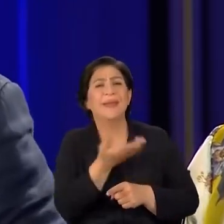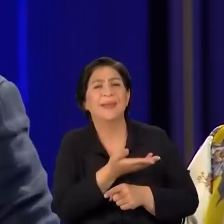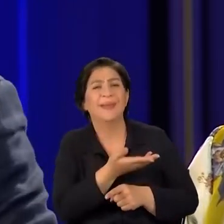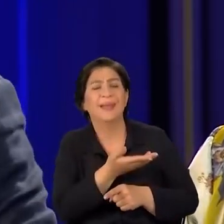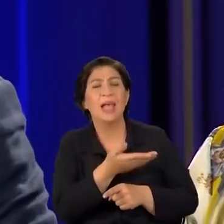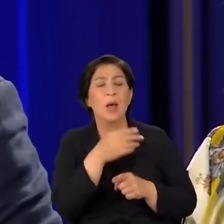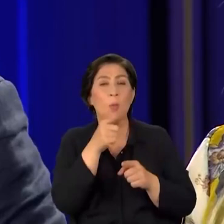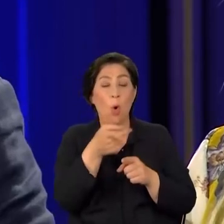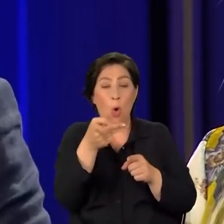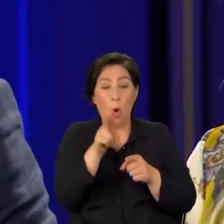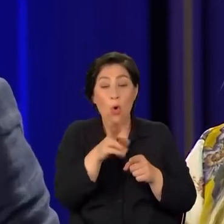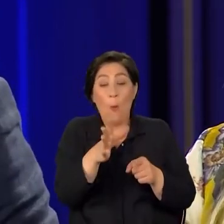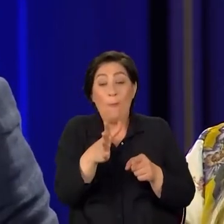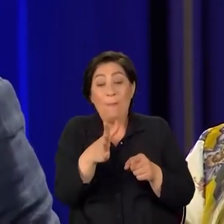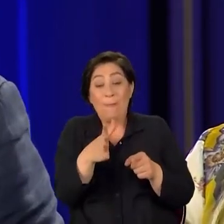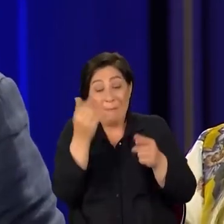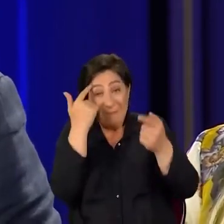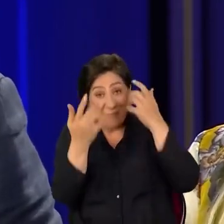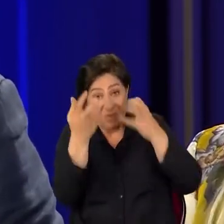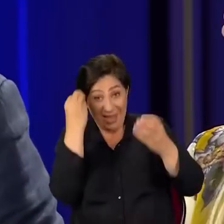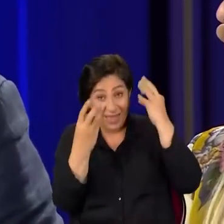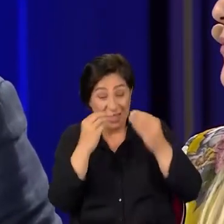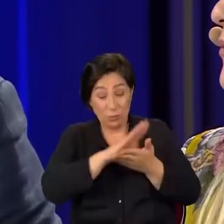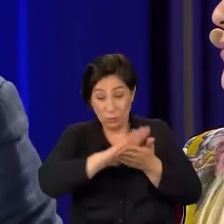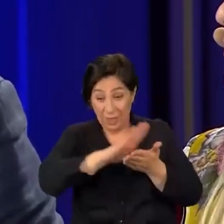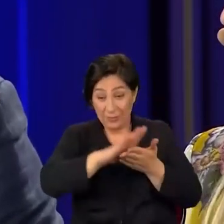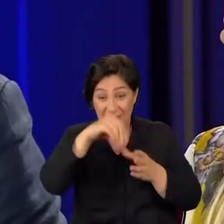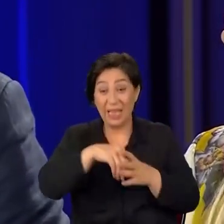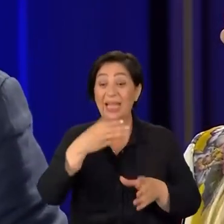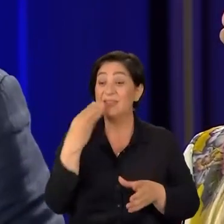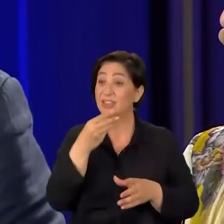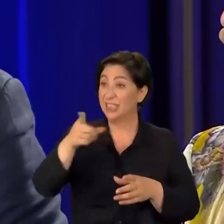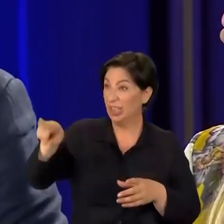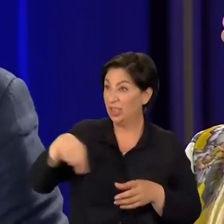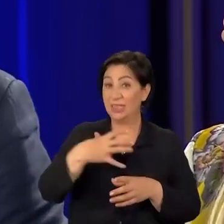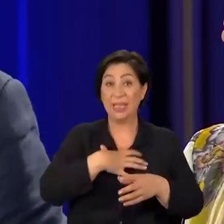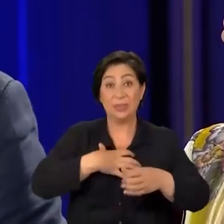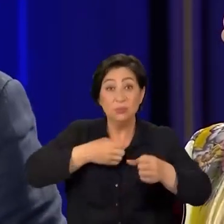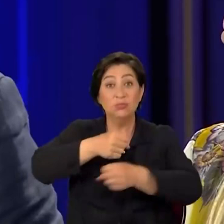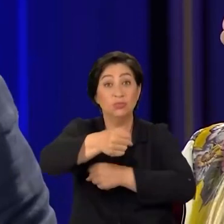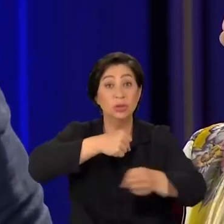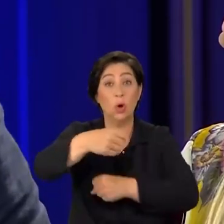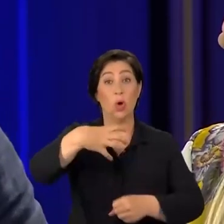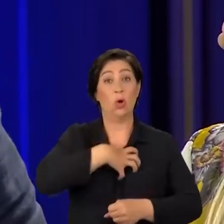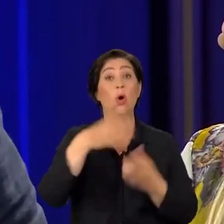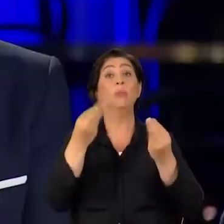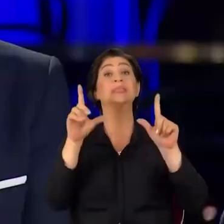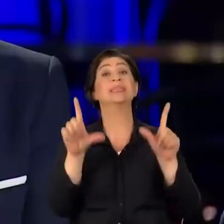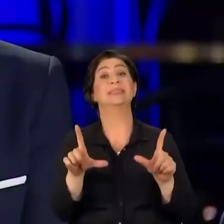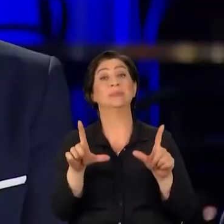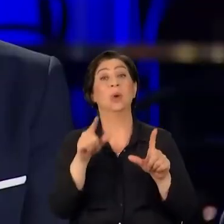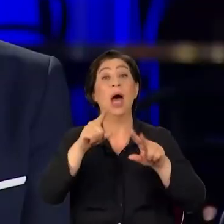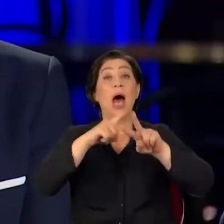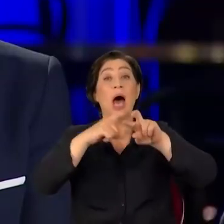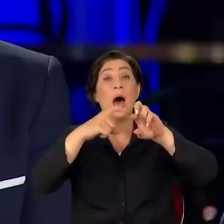Ölü bilginin aşılabilmesi için her gencin kendisinin bizzat kendi mücadelesi içinde özne olması lazım. Şimdi buradan da